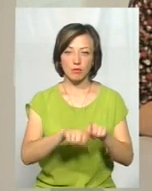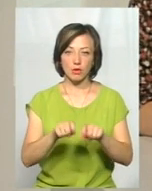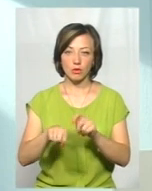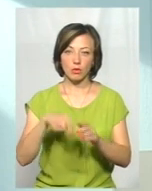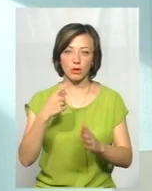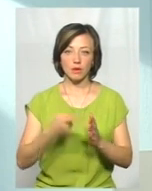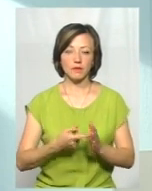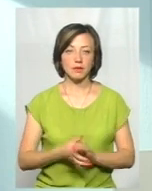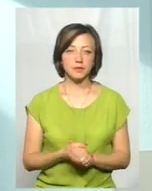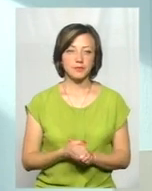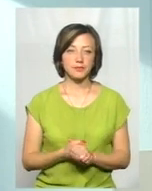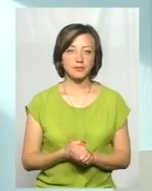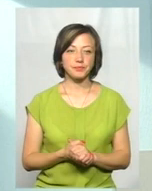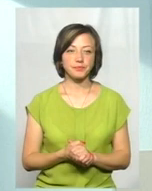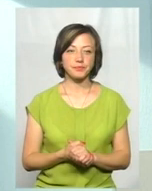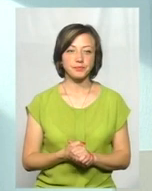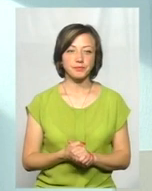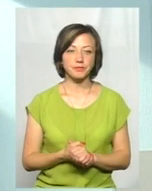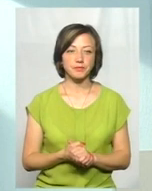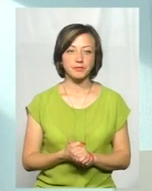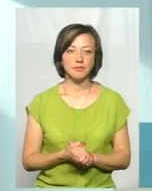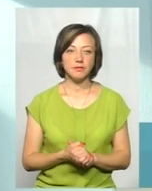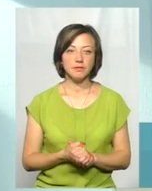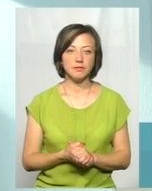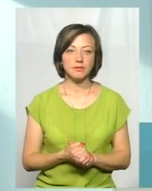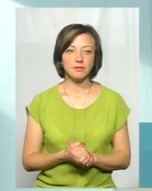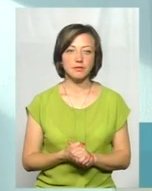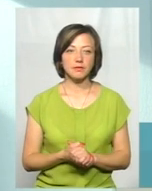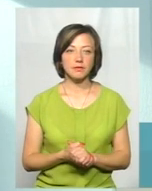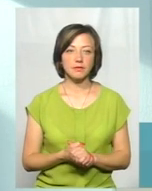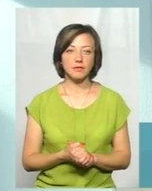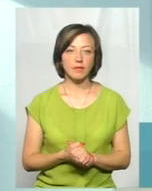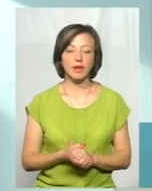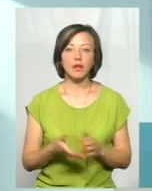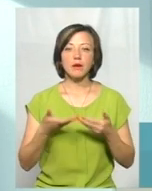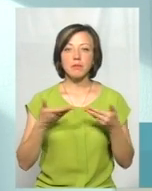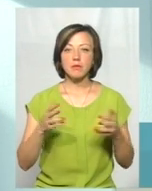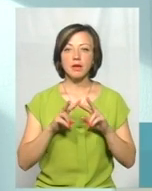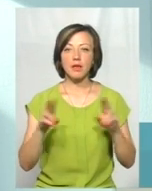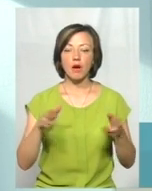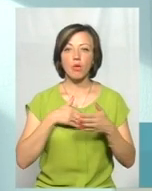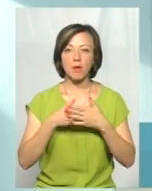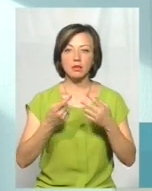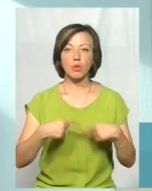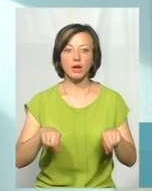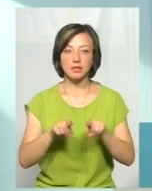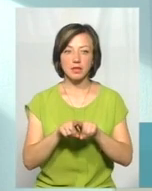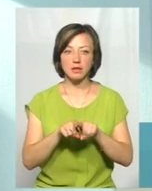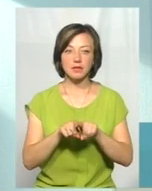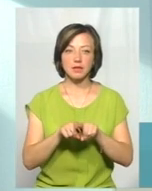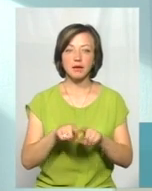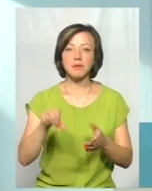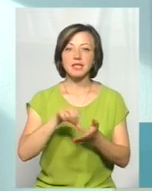моніторингів? Ну, до моніторингів ми як громадська організація, ми так само, ну, є